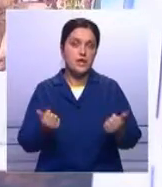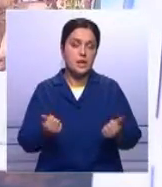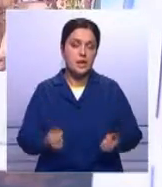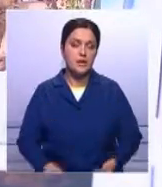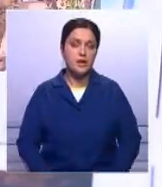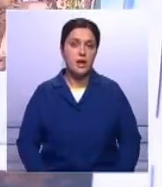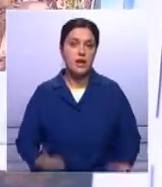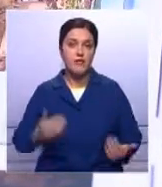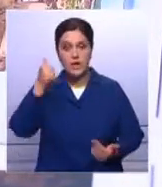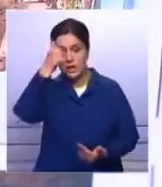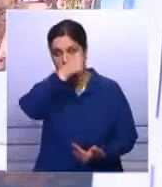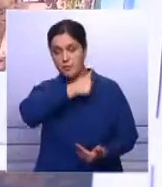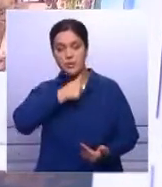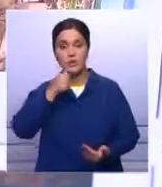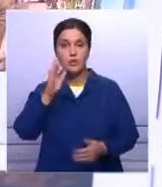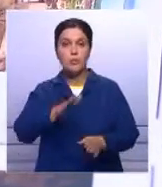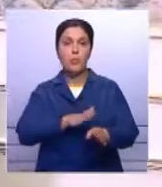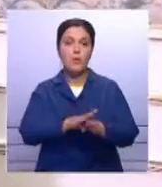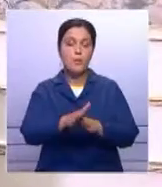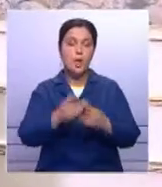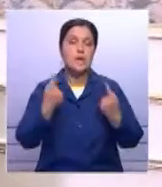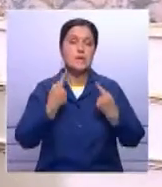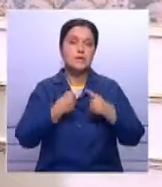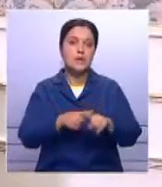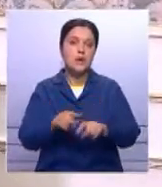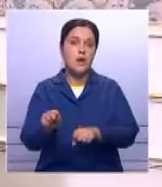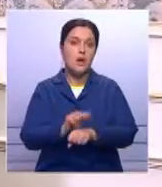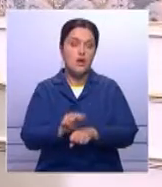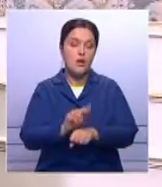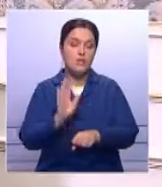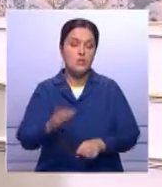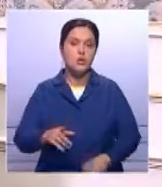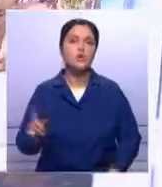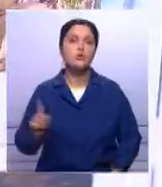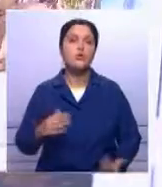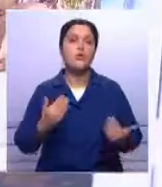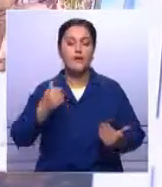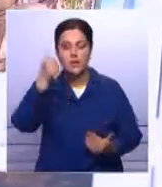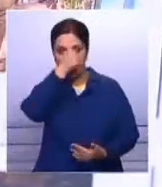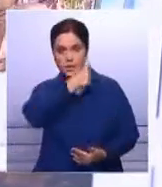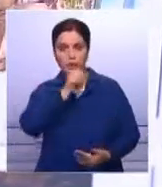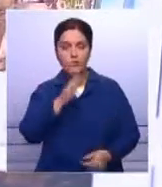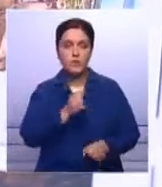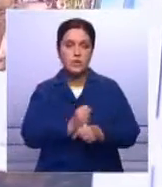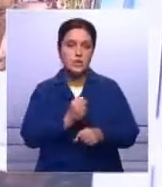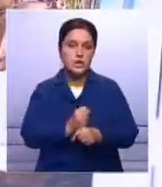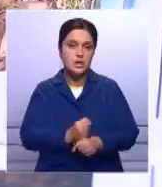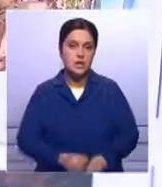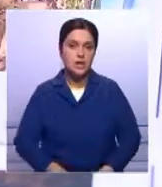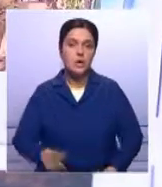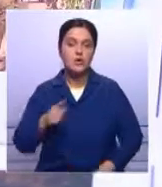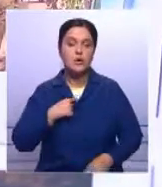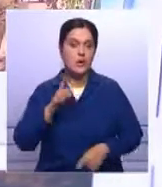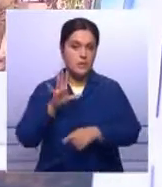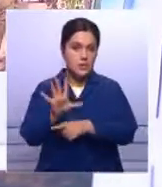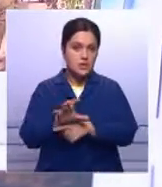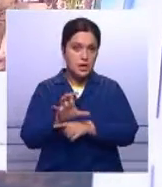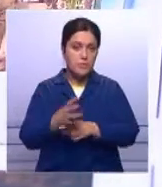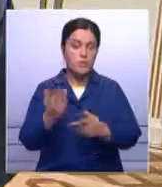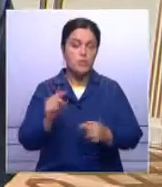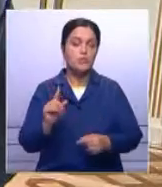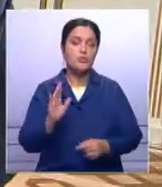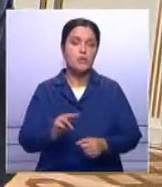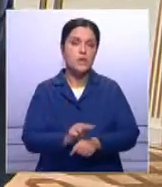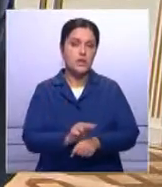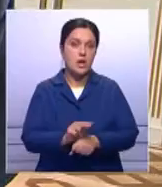году завершается полностью технологическая часть. Значит, что будет в этом году? Мы завершим полностью. По моему замечанию, что будет сделано? Полный проект